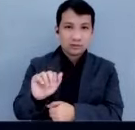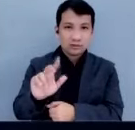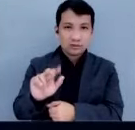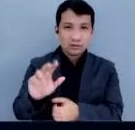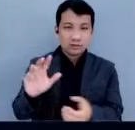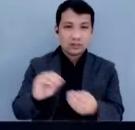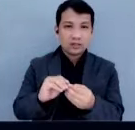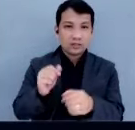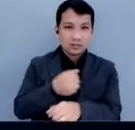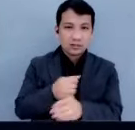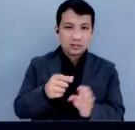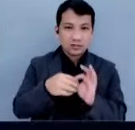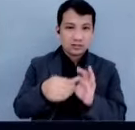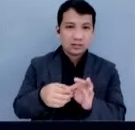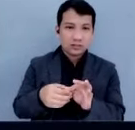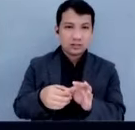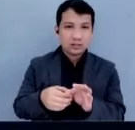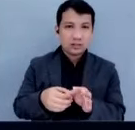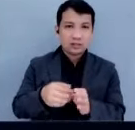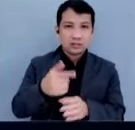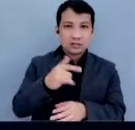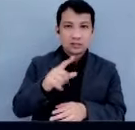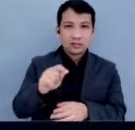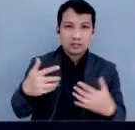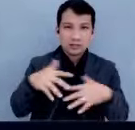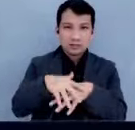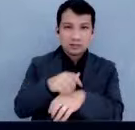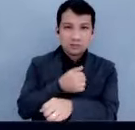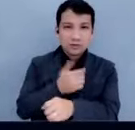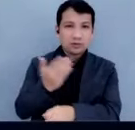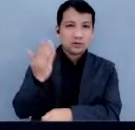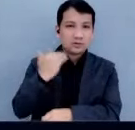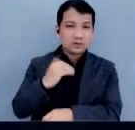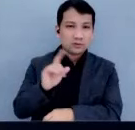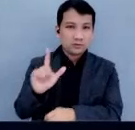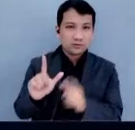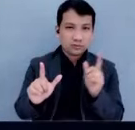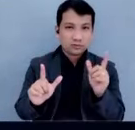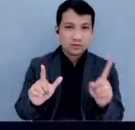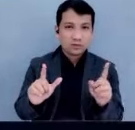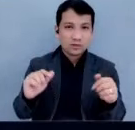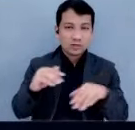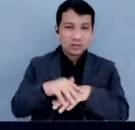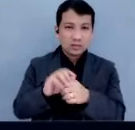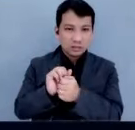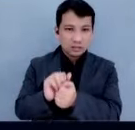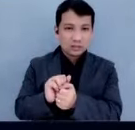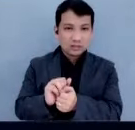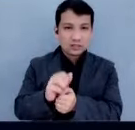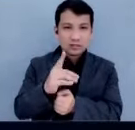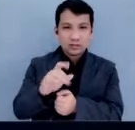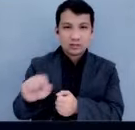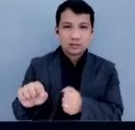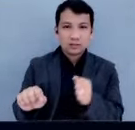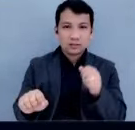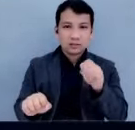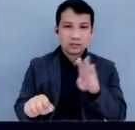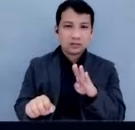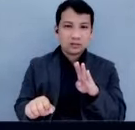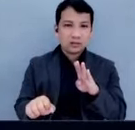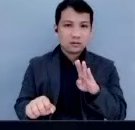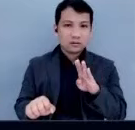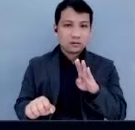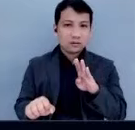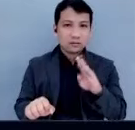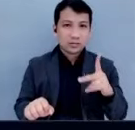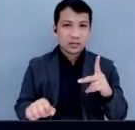na Getting Dumb. Collab song yan noon ng 21 na kinabibilangan ni Dara at ng Black Eyed Peas kung saan miyembro